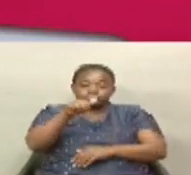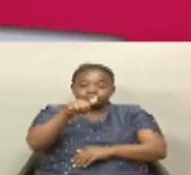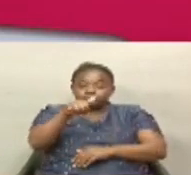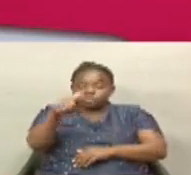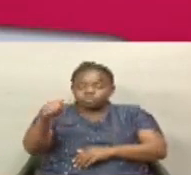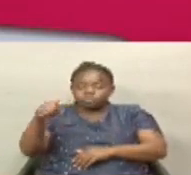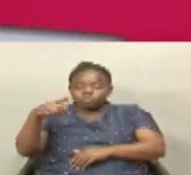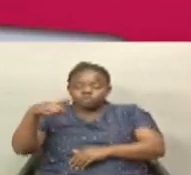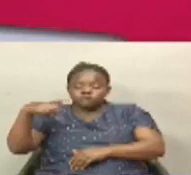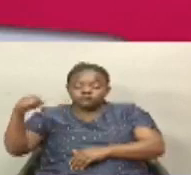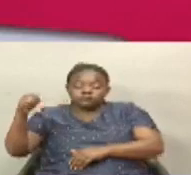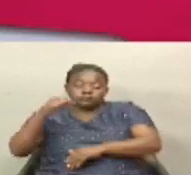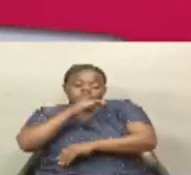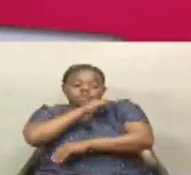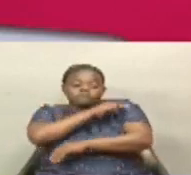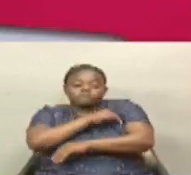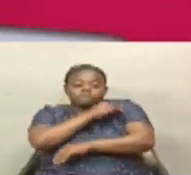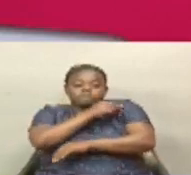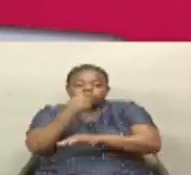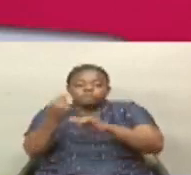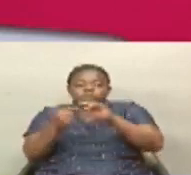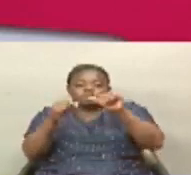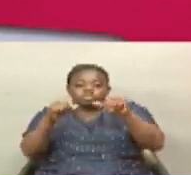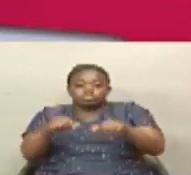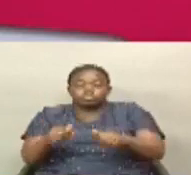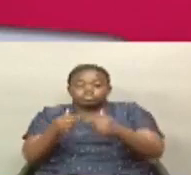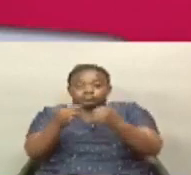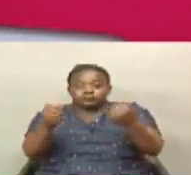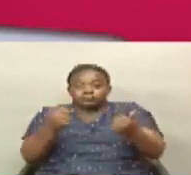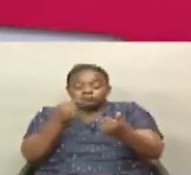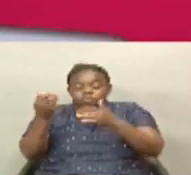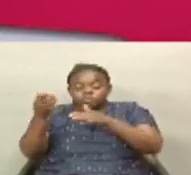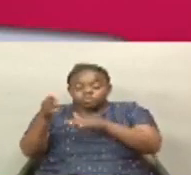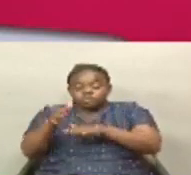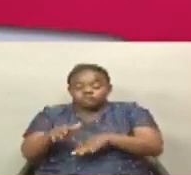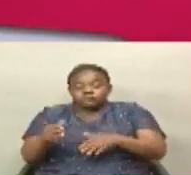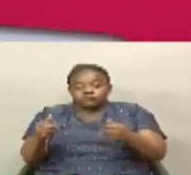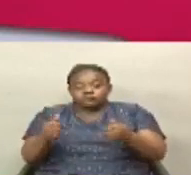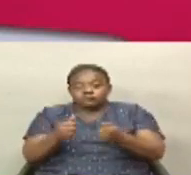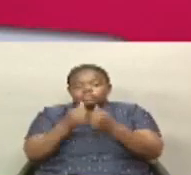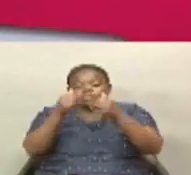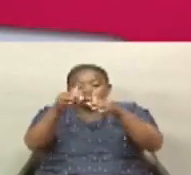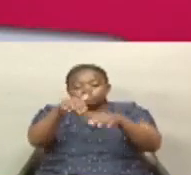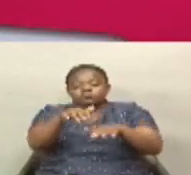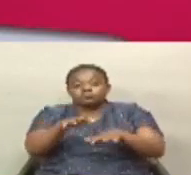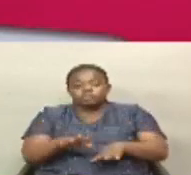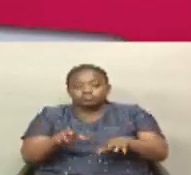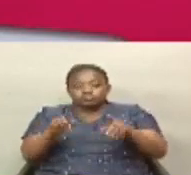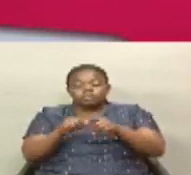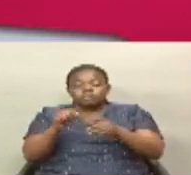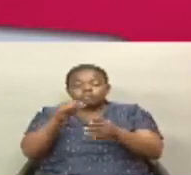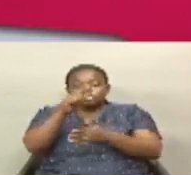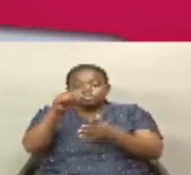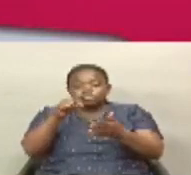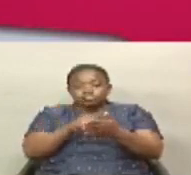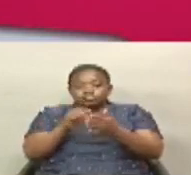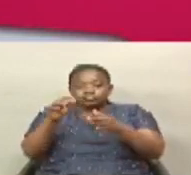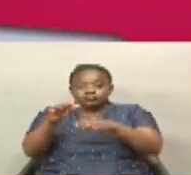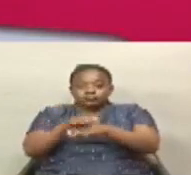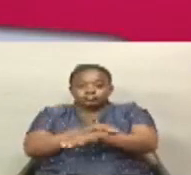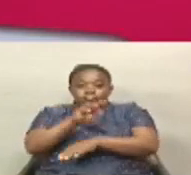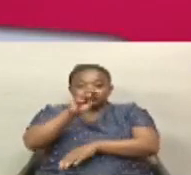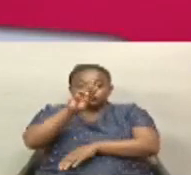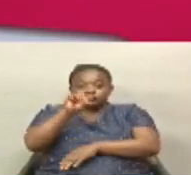bagenda ng'embeera mbi abamu ku baana baafiiriddewo mu kabenje kano baziikiddwa era omulabirizi wa Central Buganda